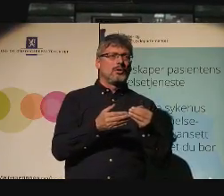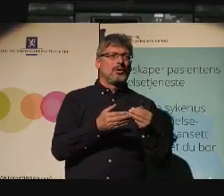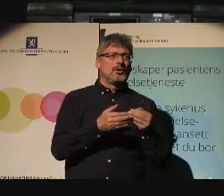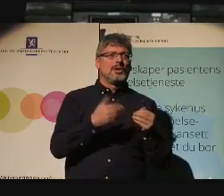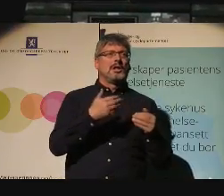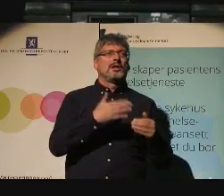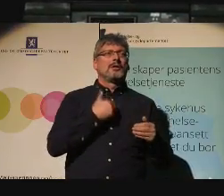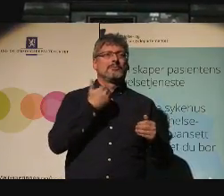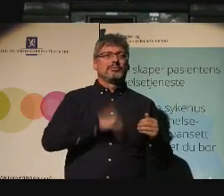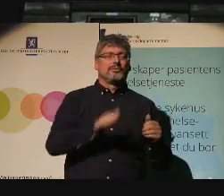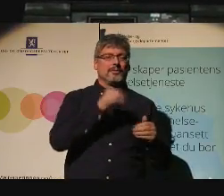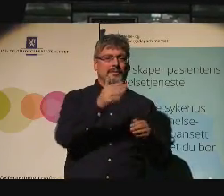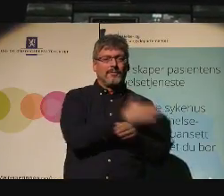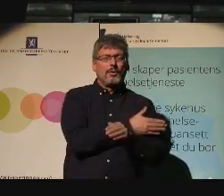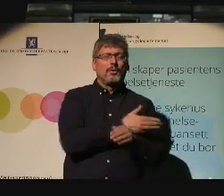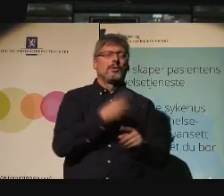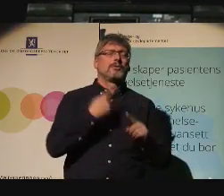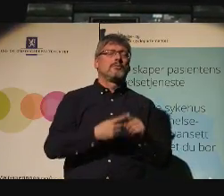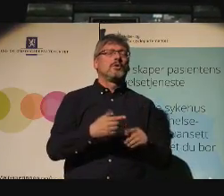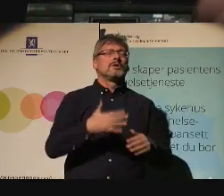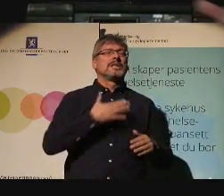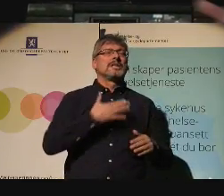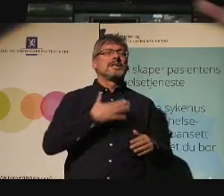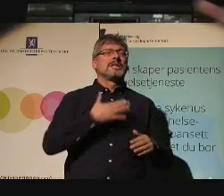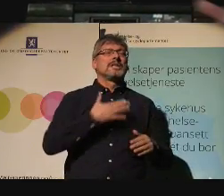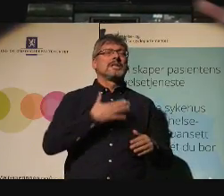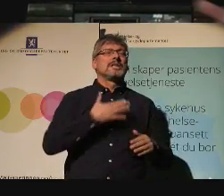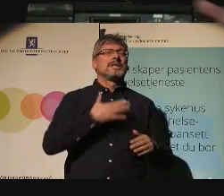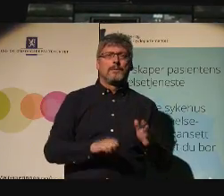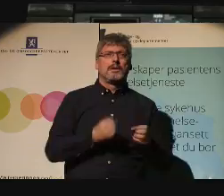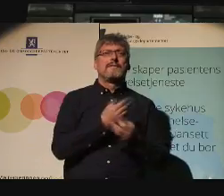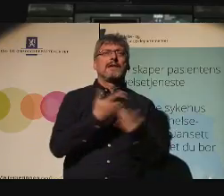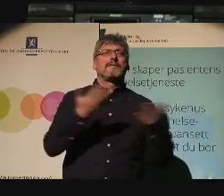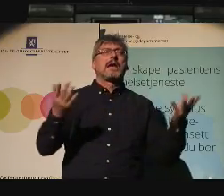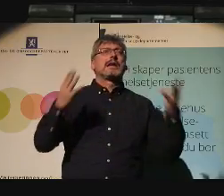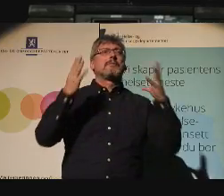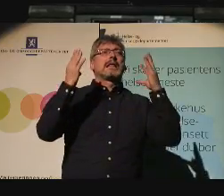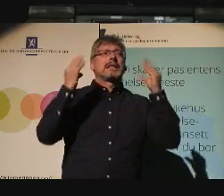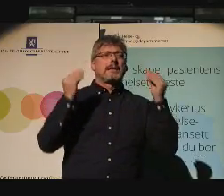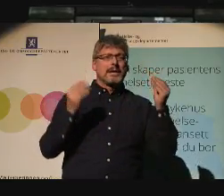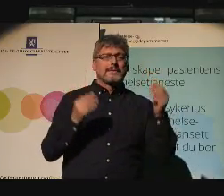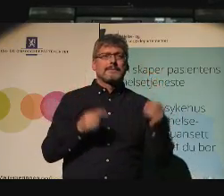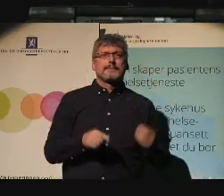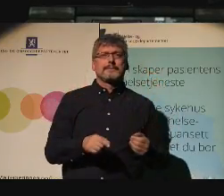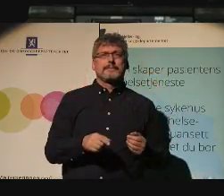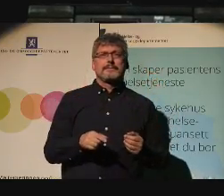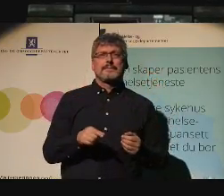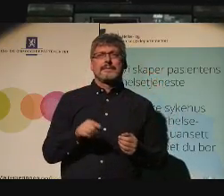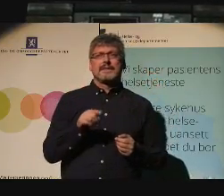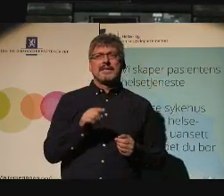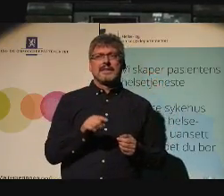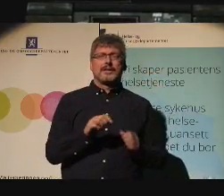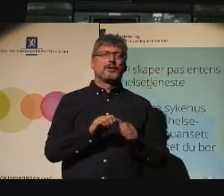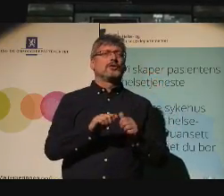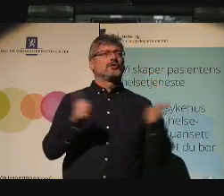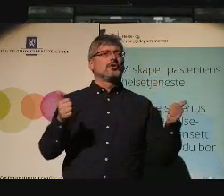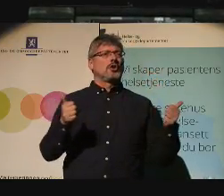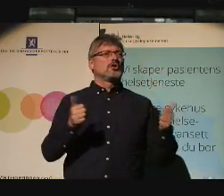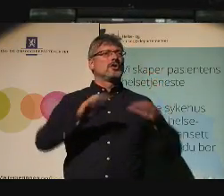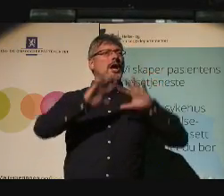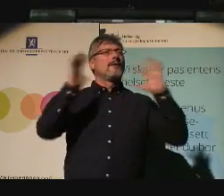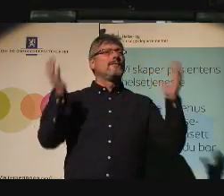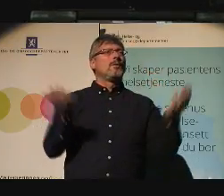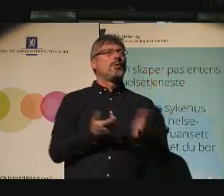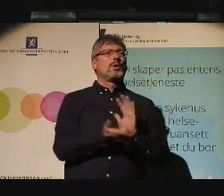livskvalitet. Vi vet at vi får flere demente. Den aller største sånn, i volym utfordringen vår